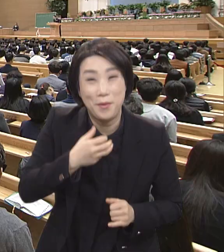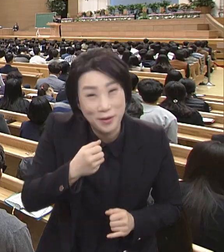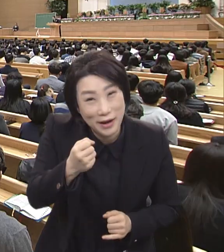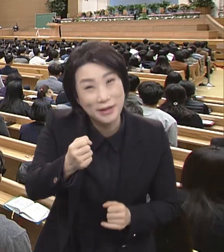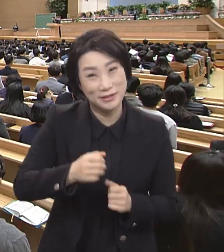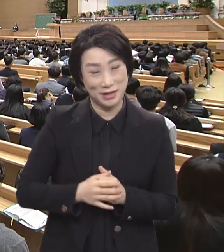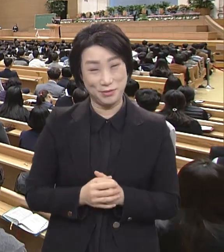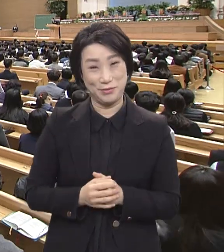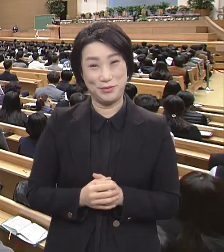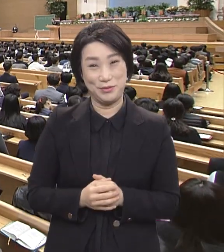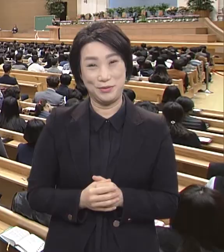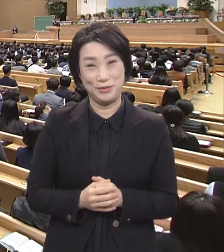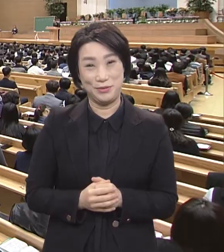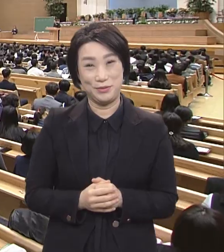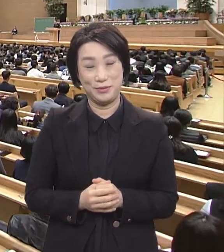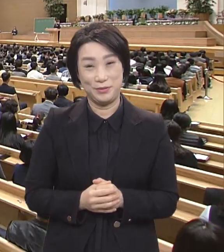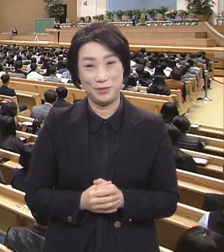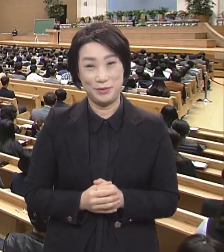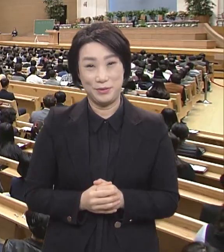있다.